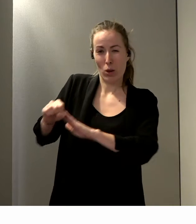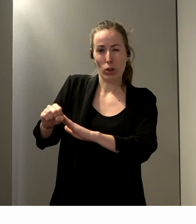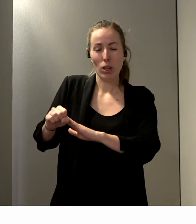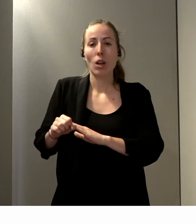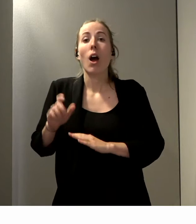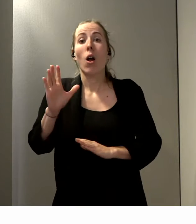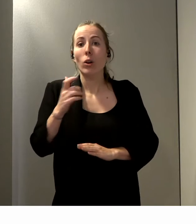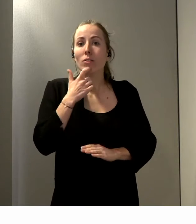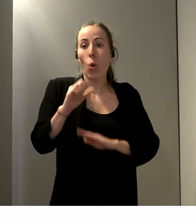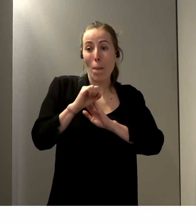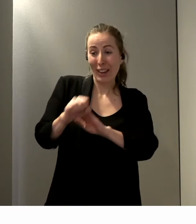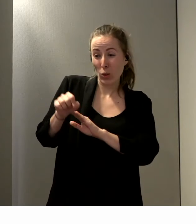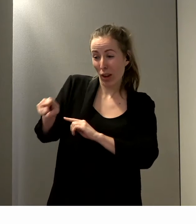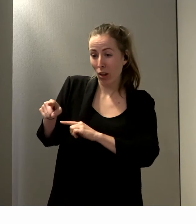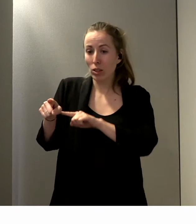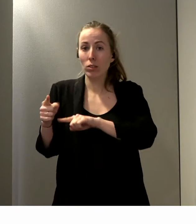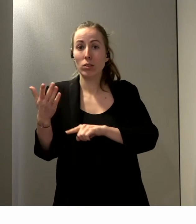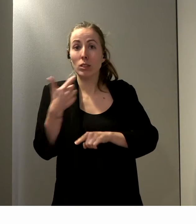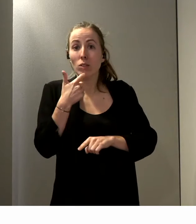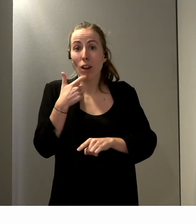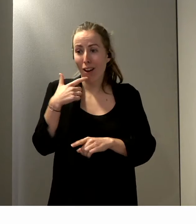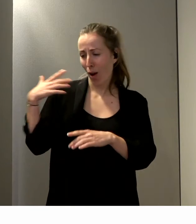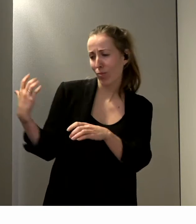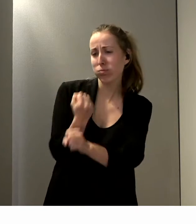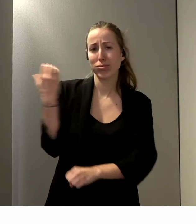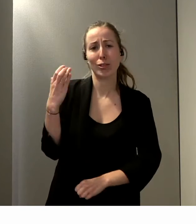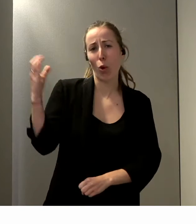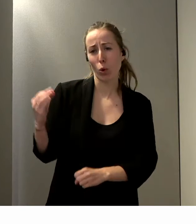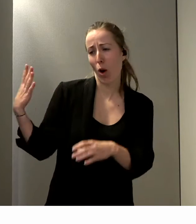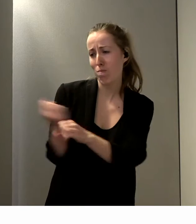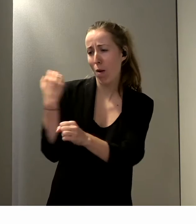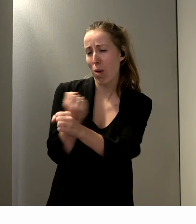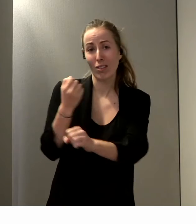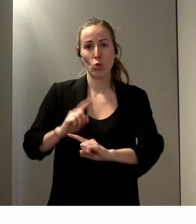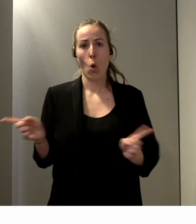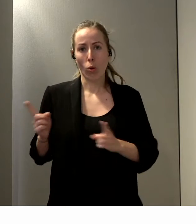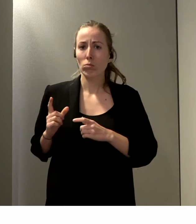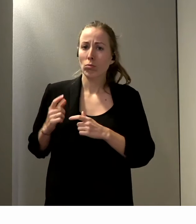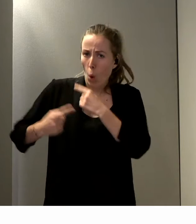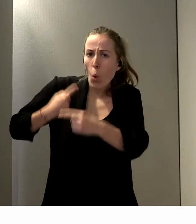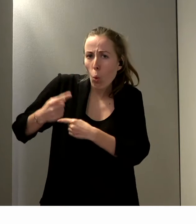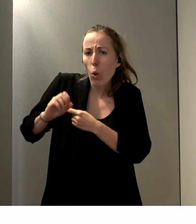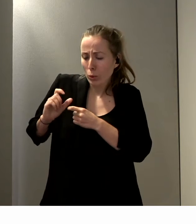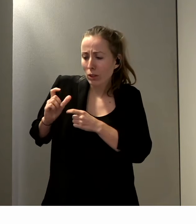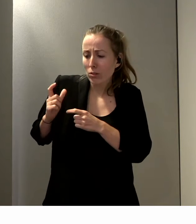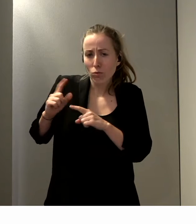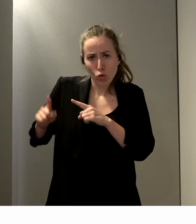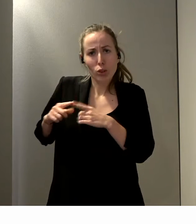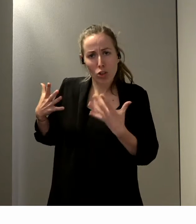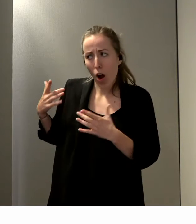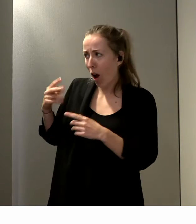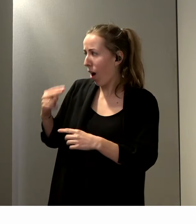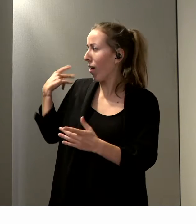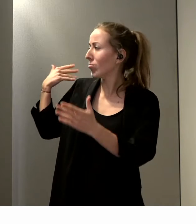agit pour que ce soit en priorité pour ces jeunes-là qu'on y arrive totalement. On est en chemin pour cela. On connaît un certain nombre de résultats